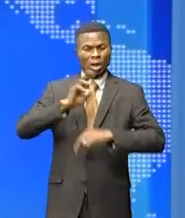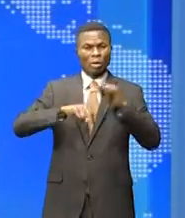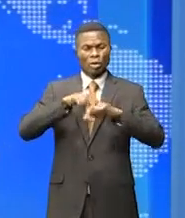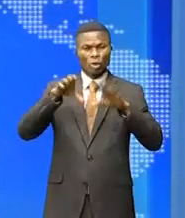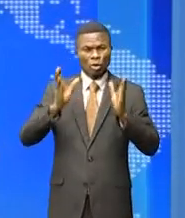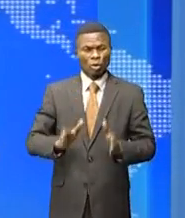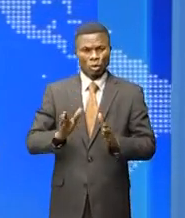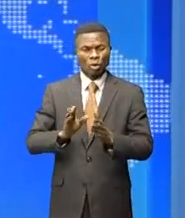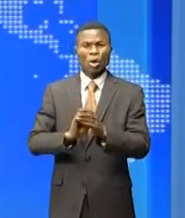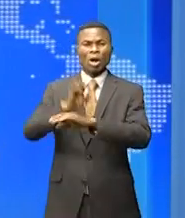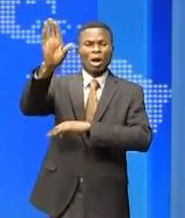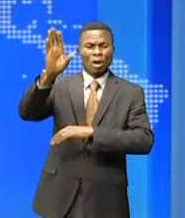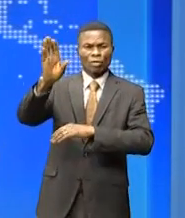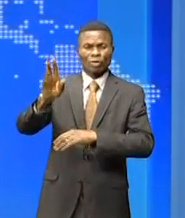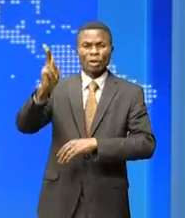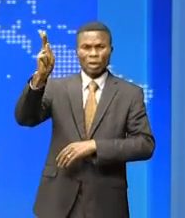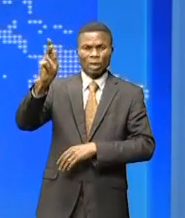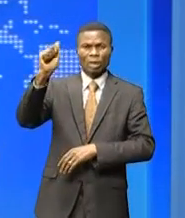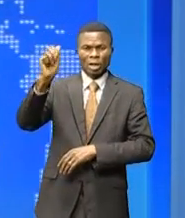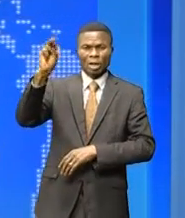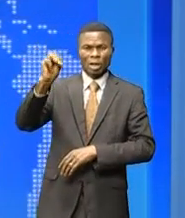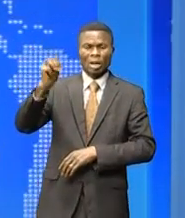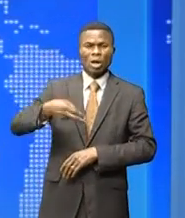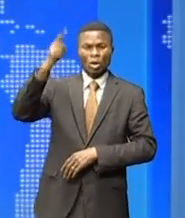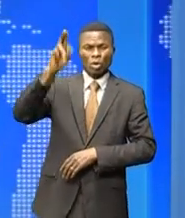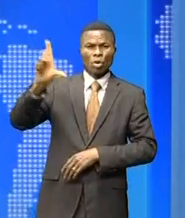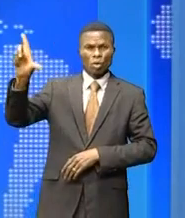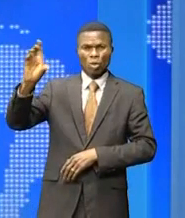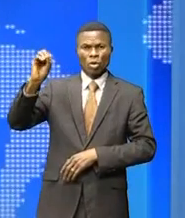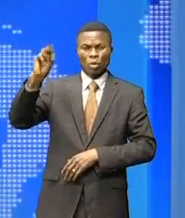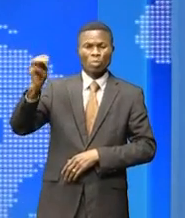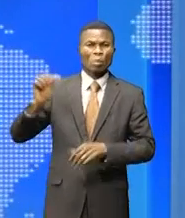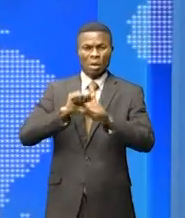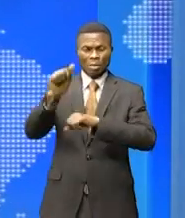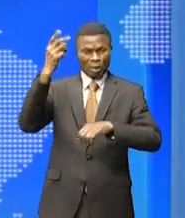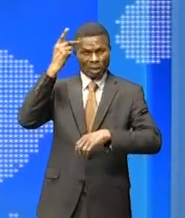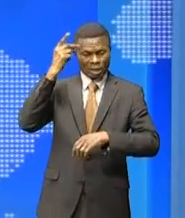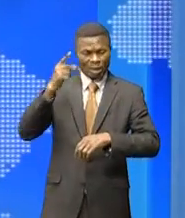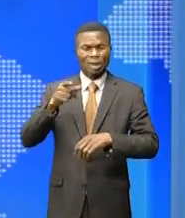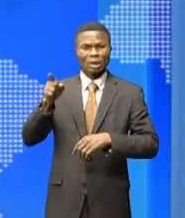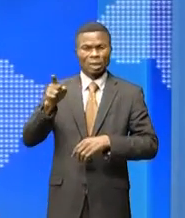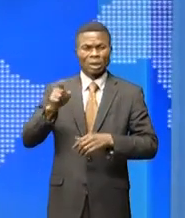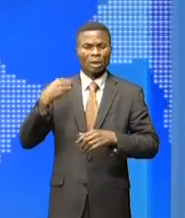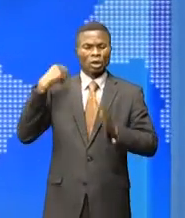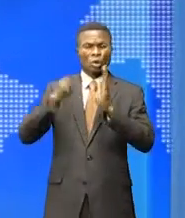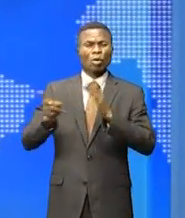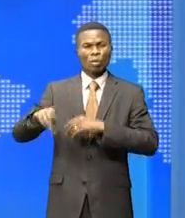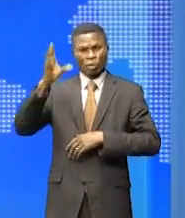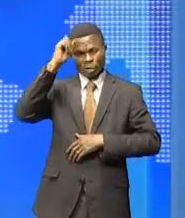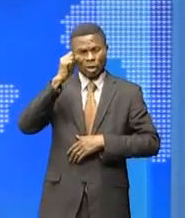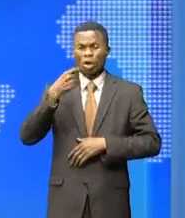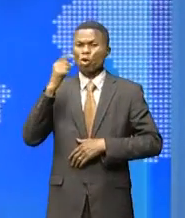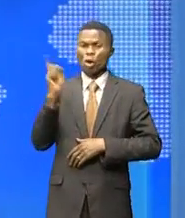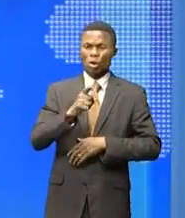congolaise vont rejoindre Kanyamakasisi dans le Haut-Lomami via Kinshasa. Willy Etchundala, gouverneur de province, a ordonné